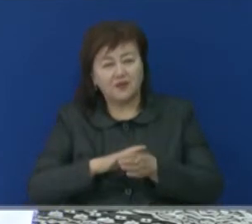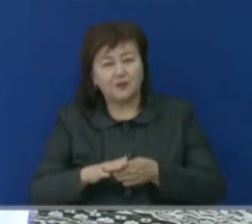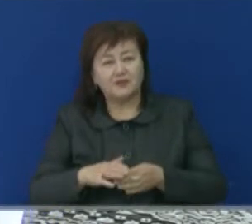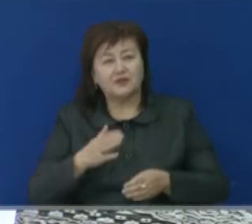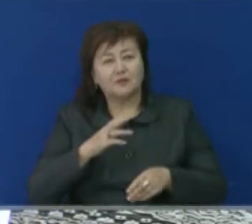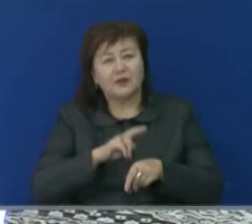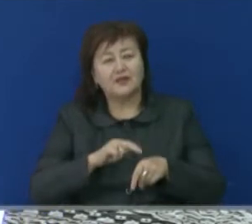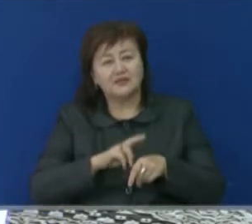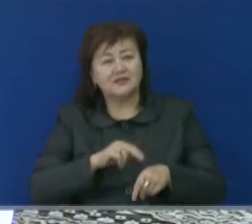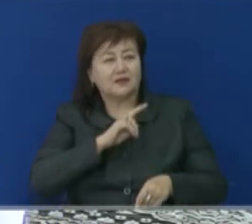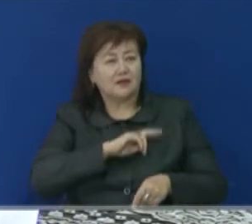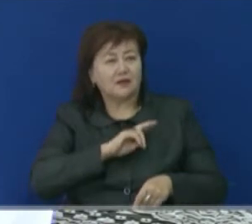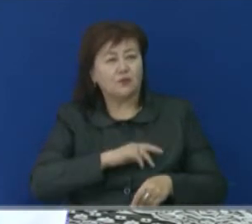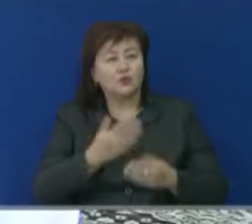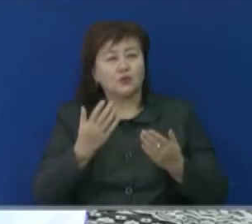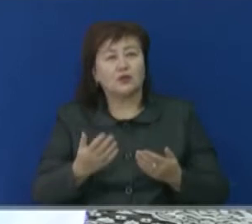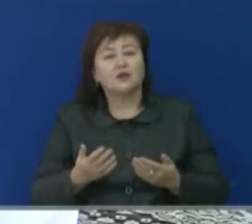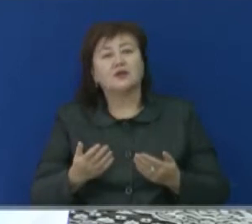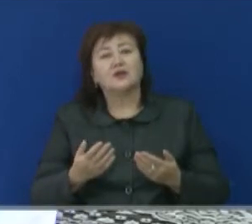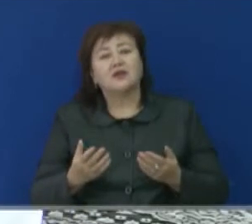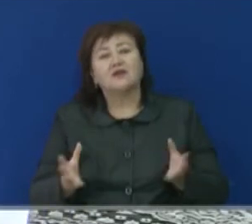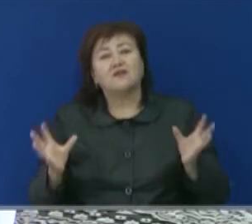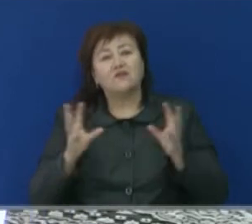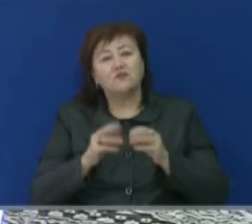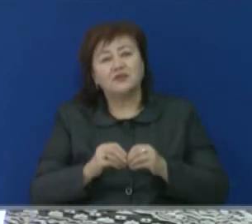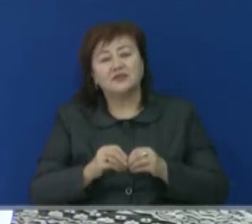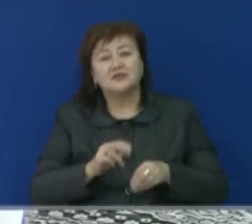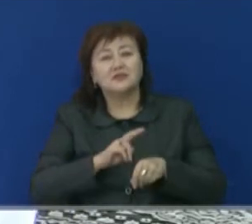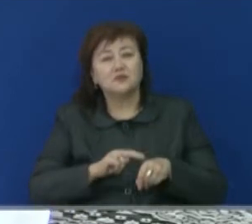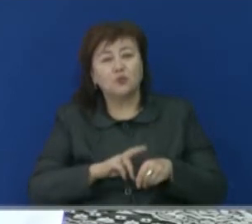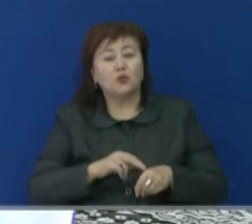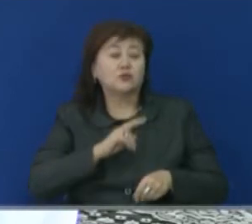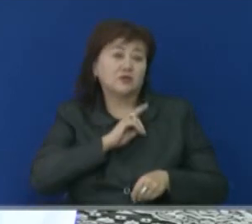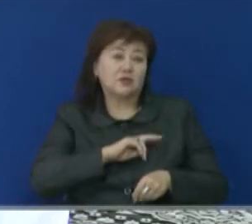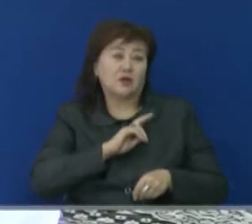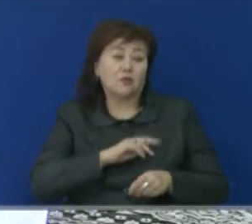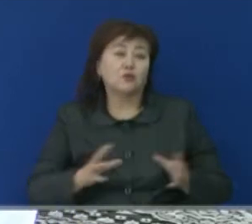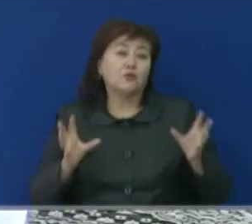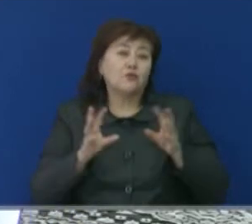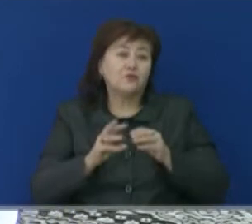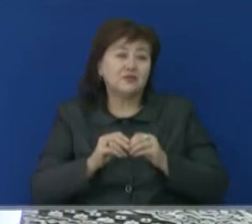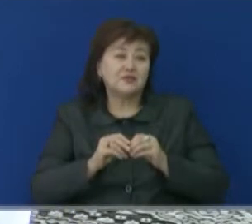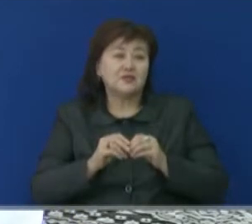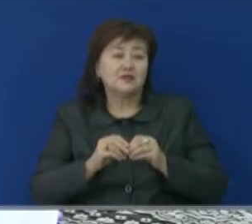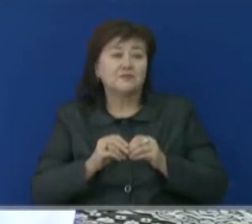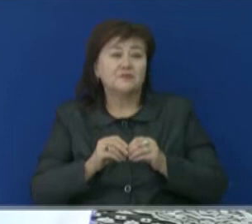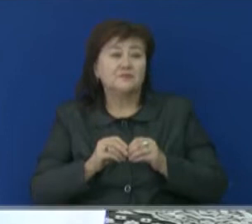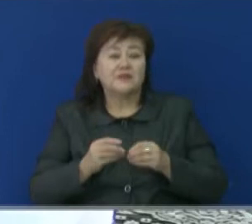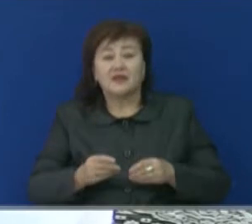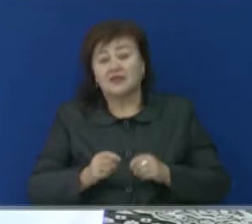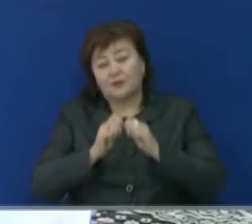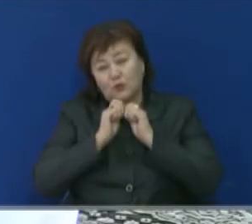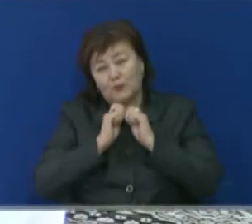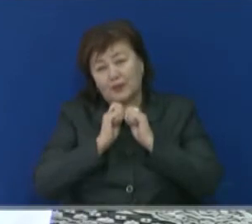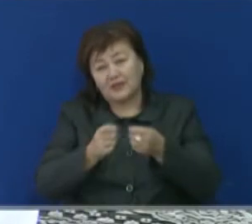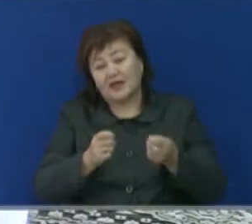табыламын. Және де осы жұмысымен спортты әрқашанда бірге ұстап, қос қанат ретінде Абай облысына тарту етем деген